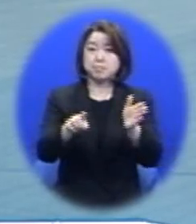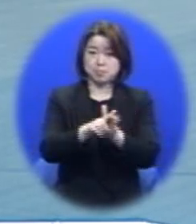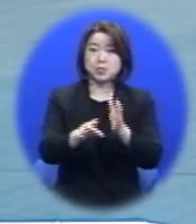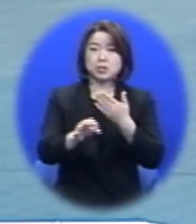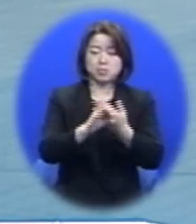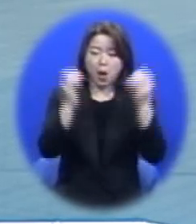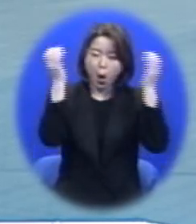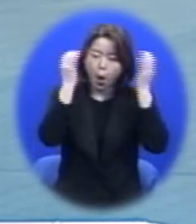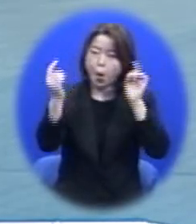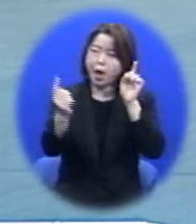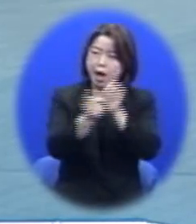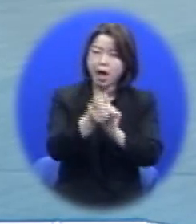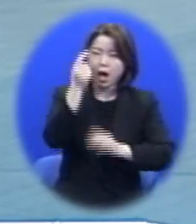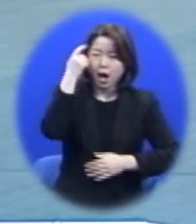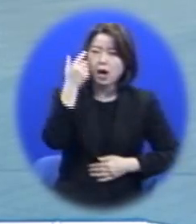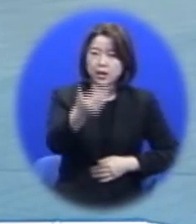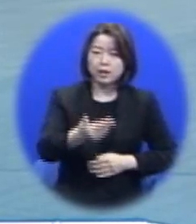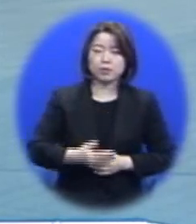고난을 당할까요?